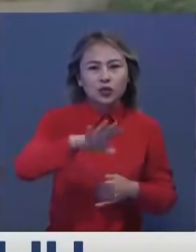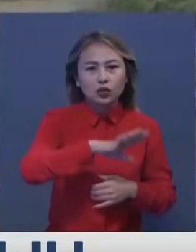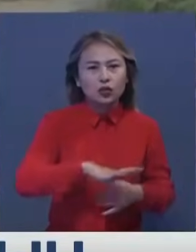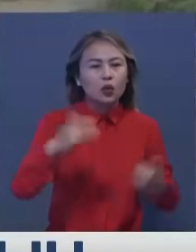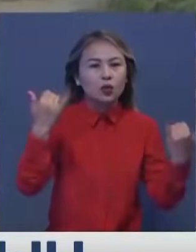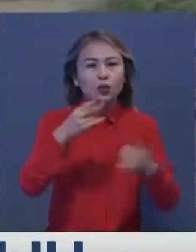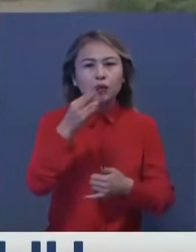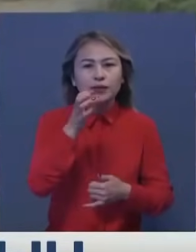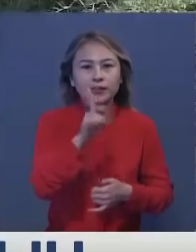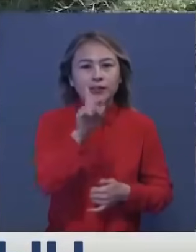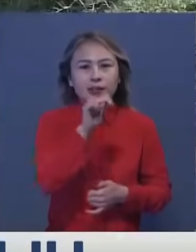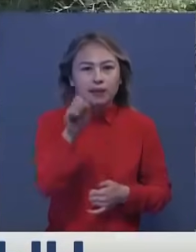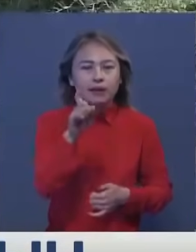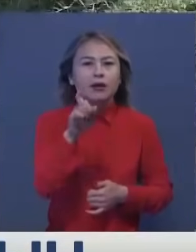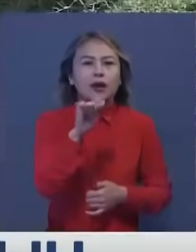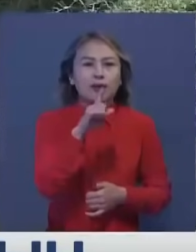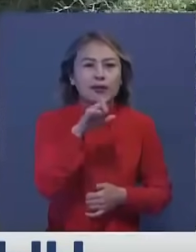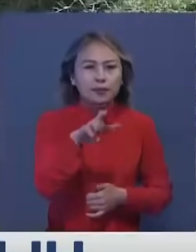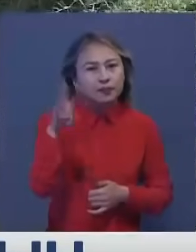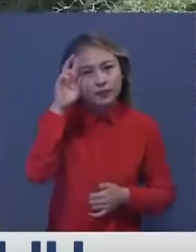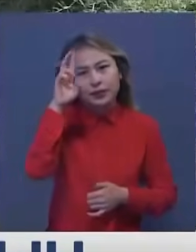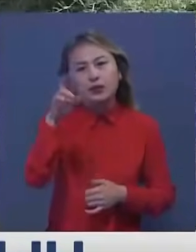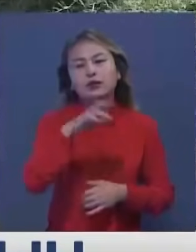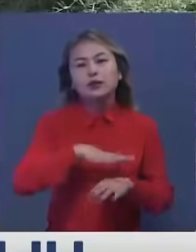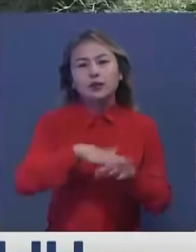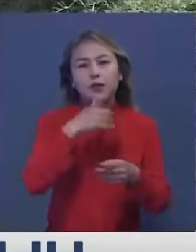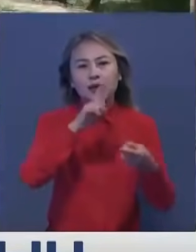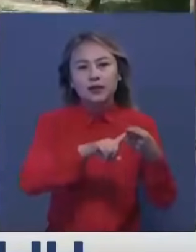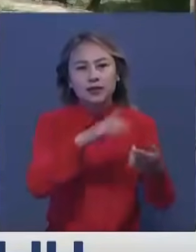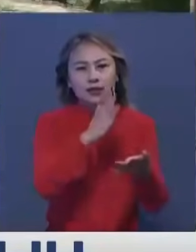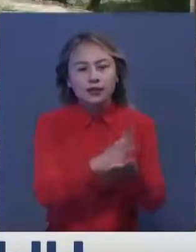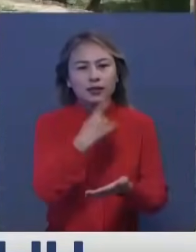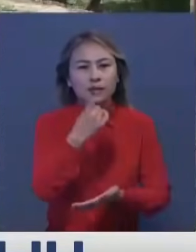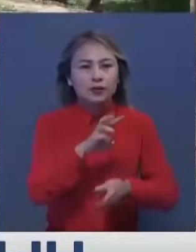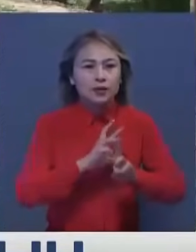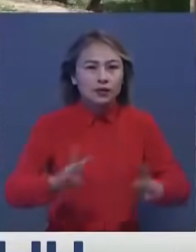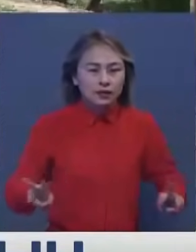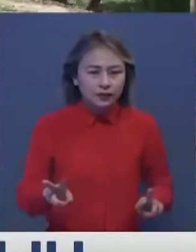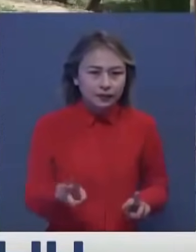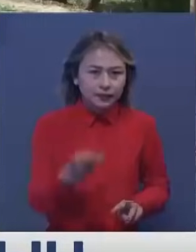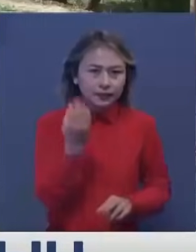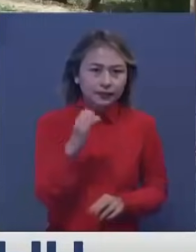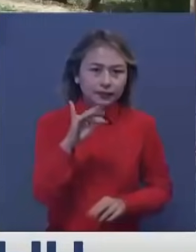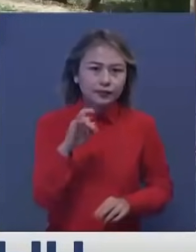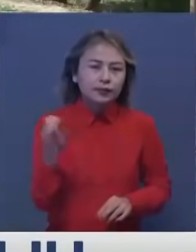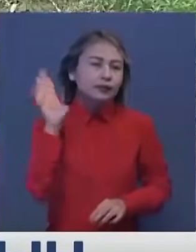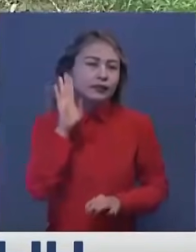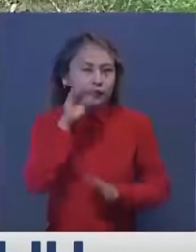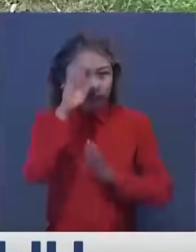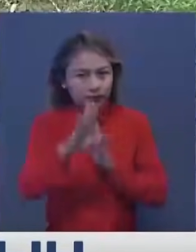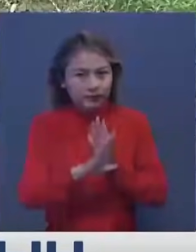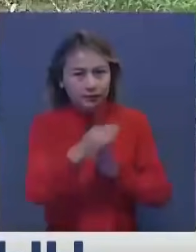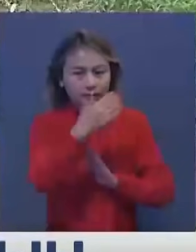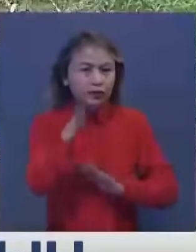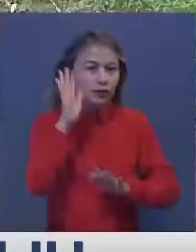өзеніне құятын Достық, Азақ, Ханым мемлекетаралық каналдарына байланысты, дейді министр. Айта кетейік, биыл Шардара су